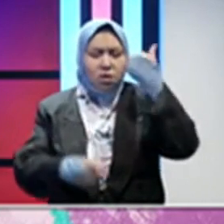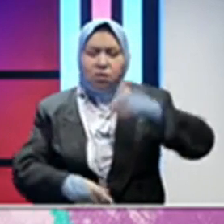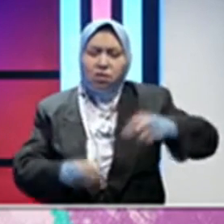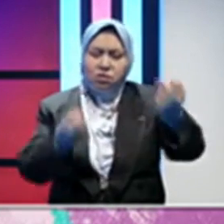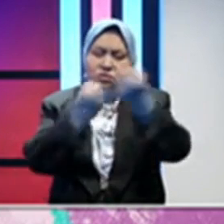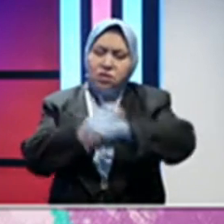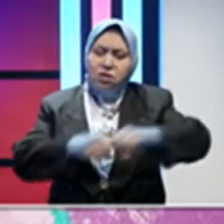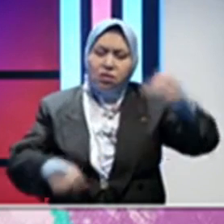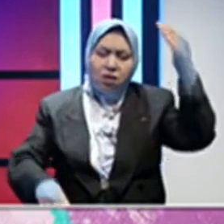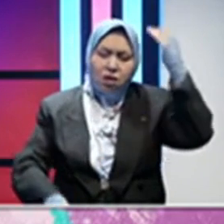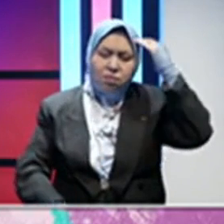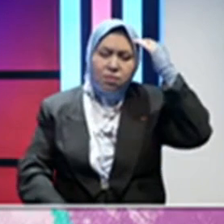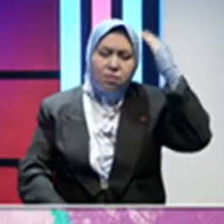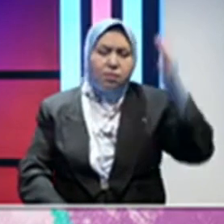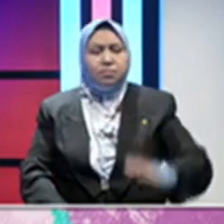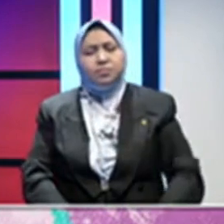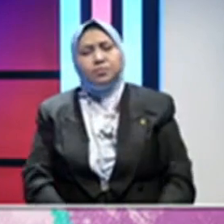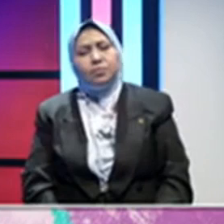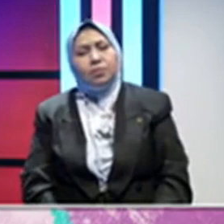المجرمون.